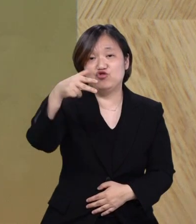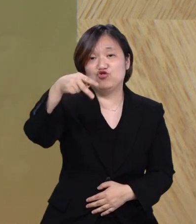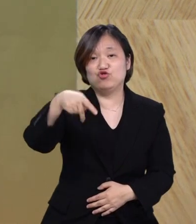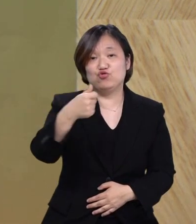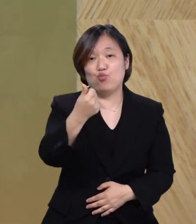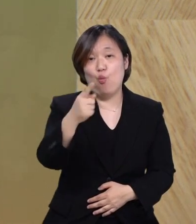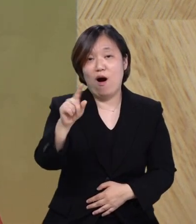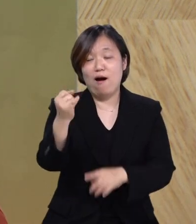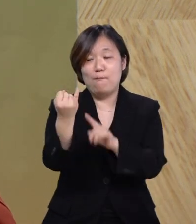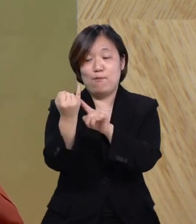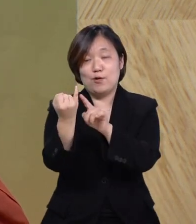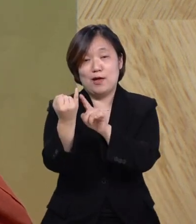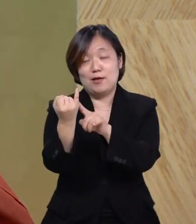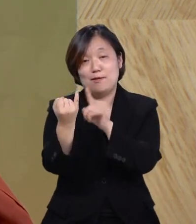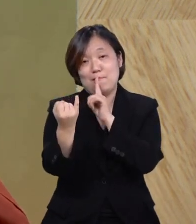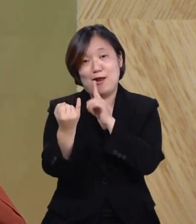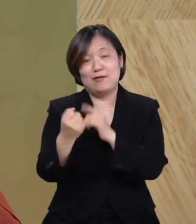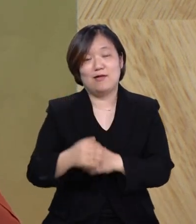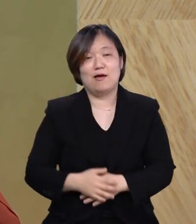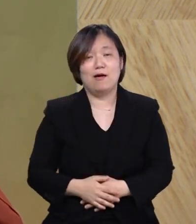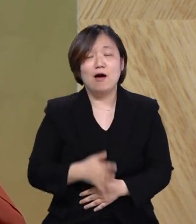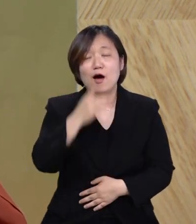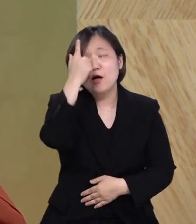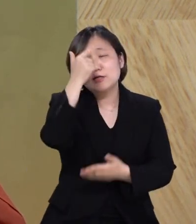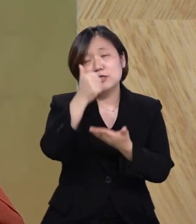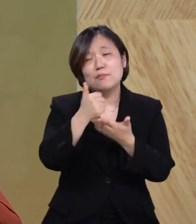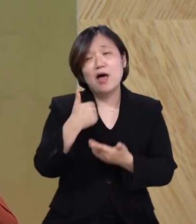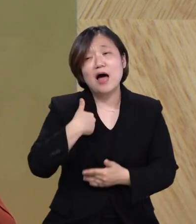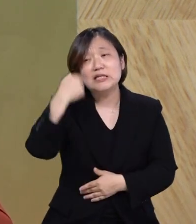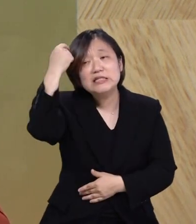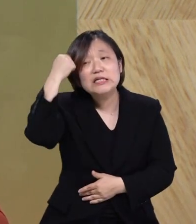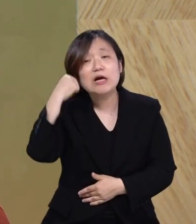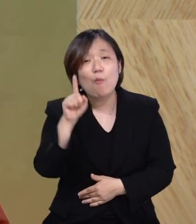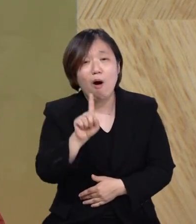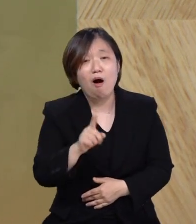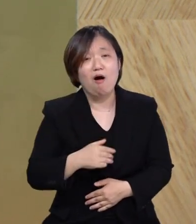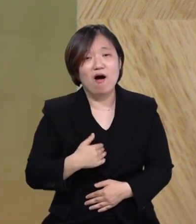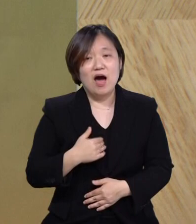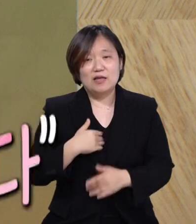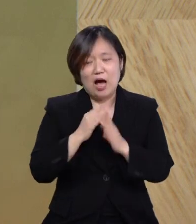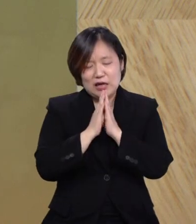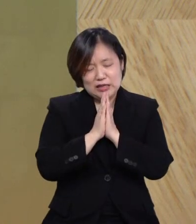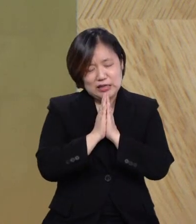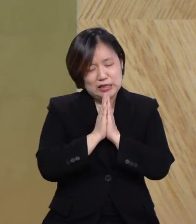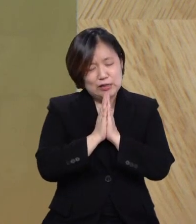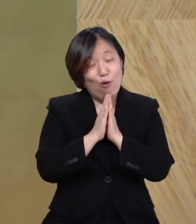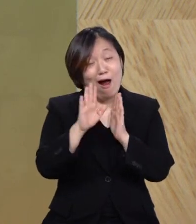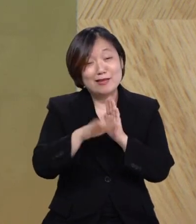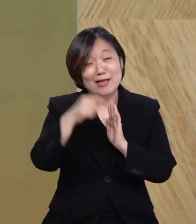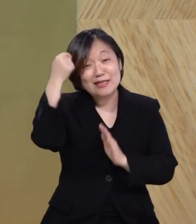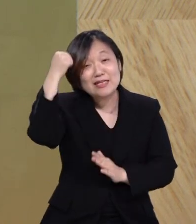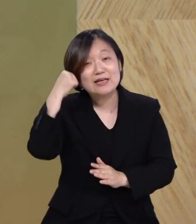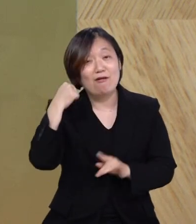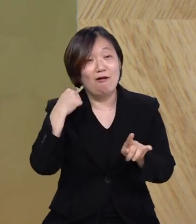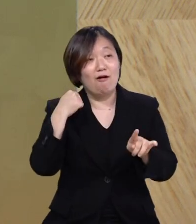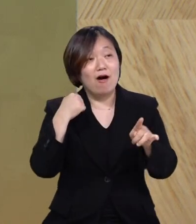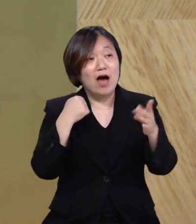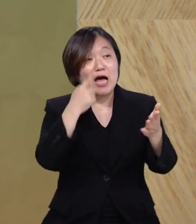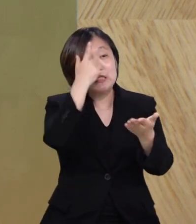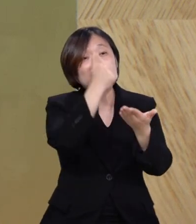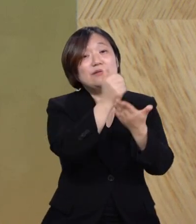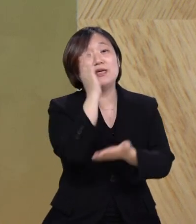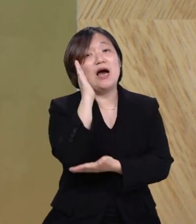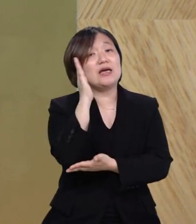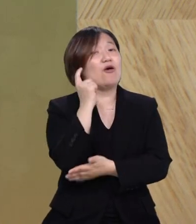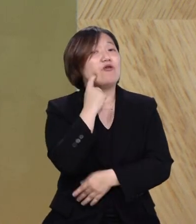말씀이 쓰는 제가 정말 기도하면서 느낀게 소나무에서 스님이 하신 말씀이 하나도